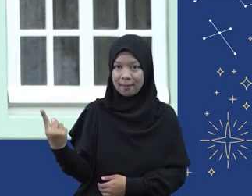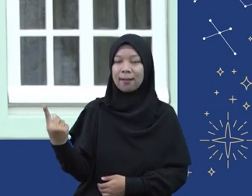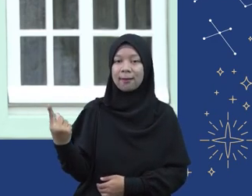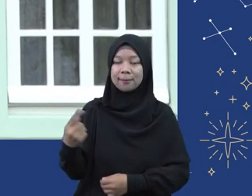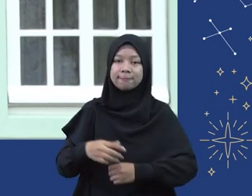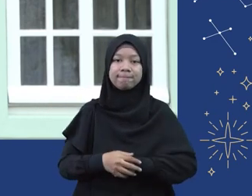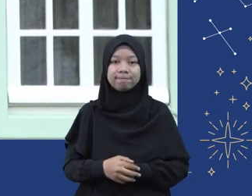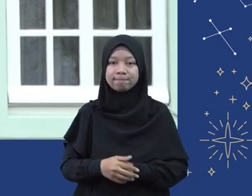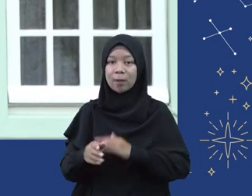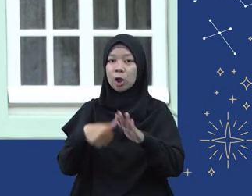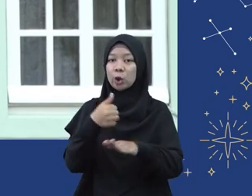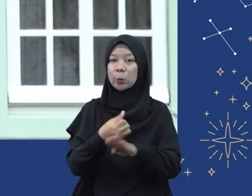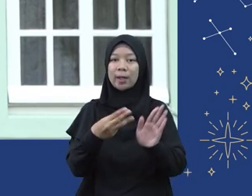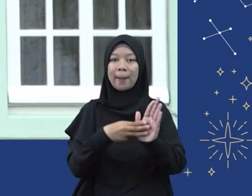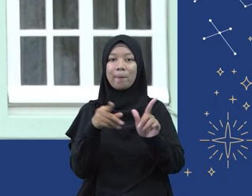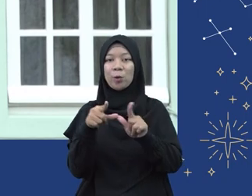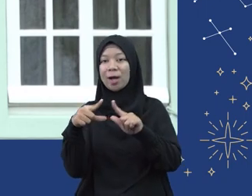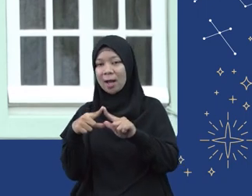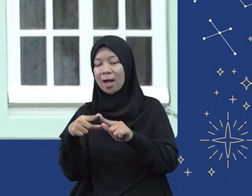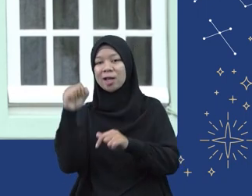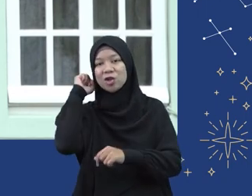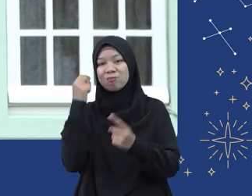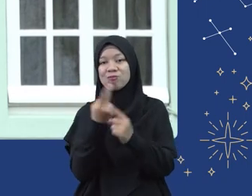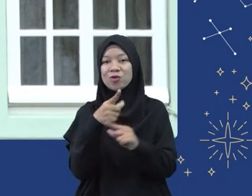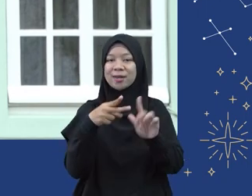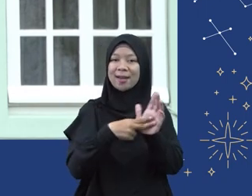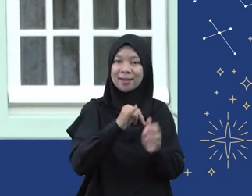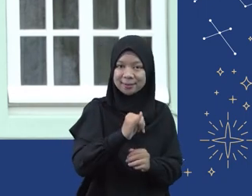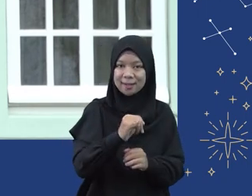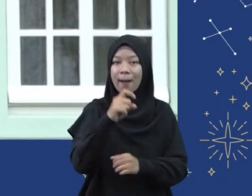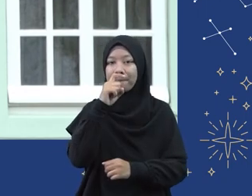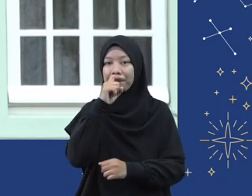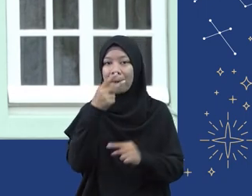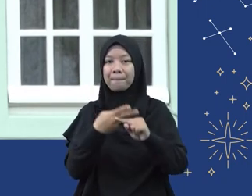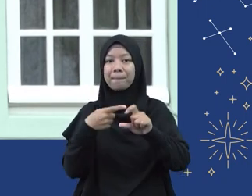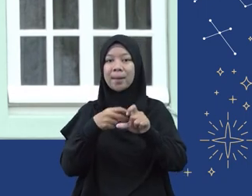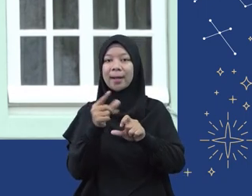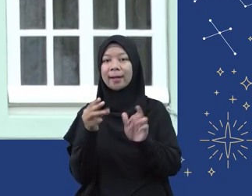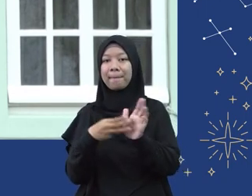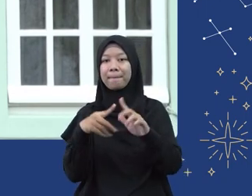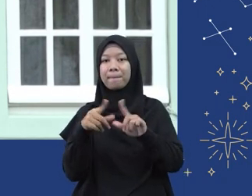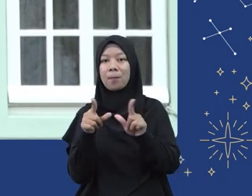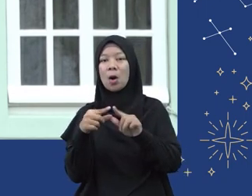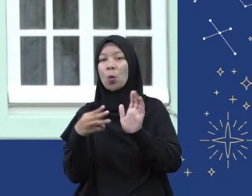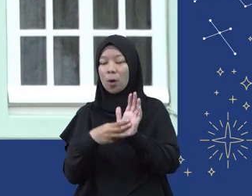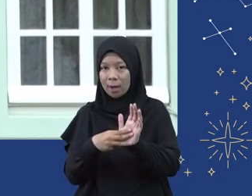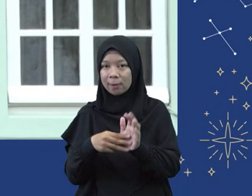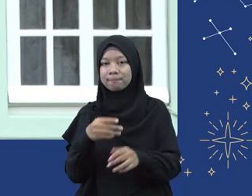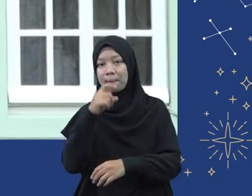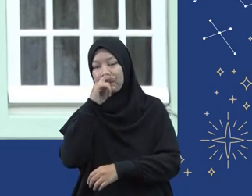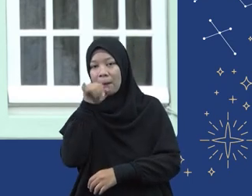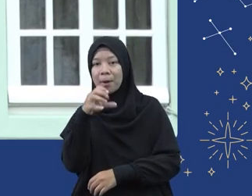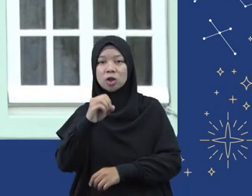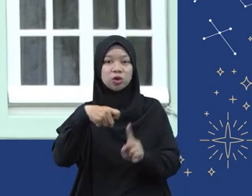ketua mwa Bu Yani Pak Hermawan ketua sa Pak maloka Pak Bambang Pak